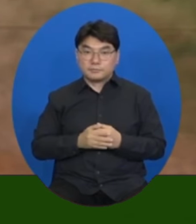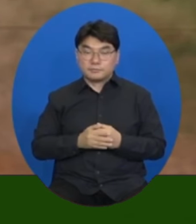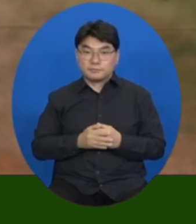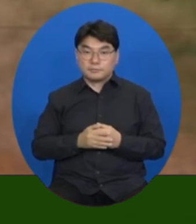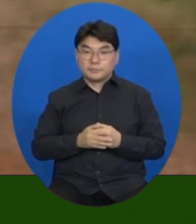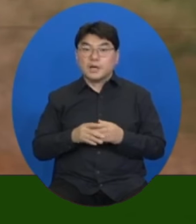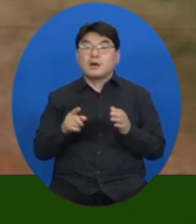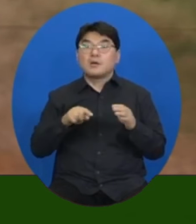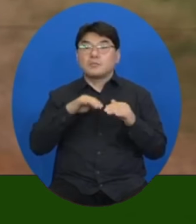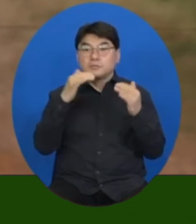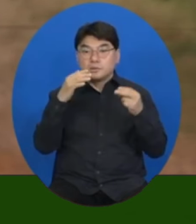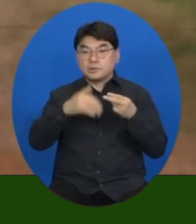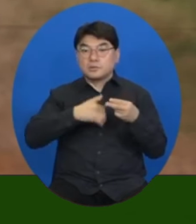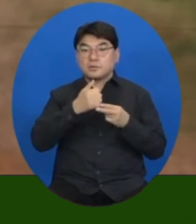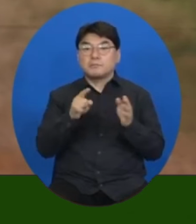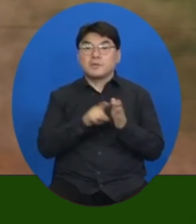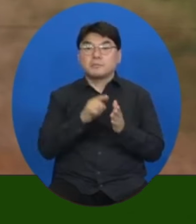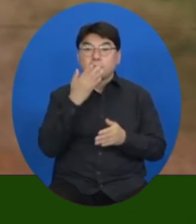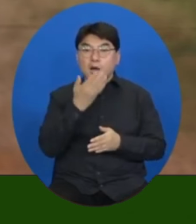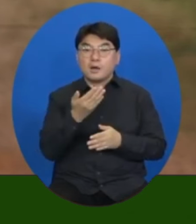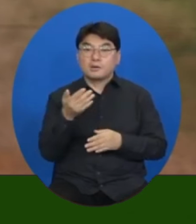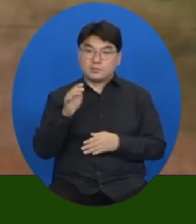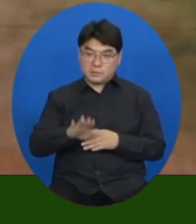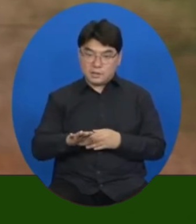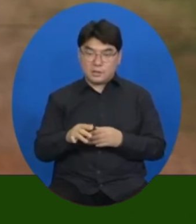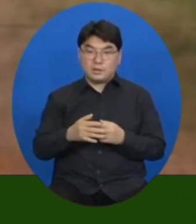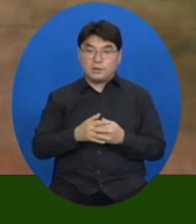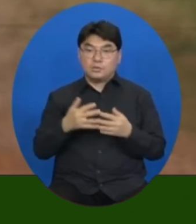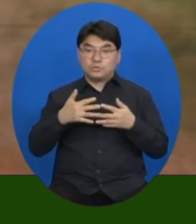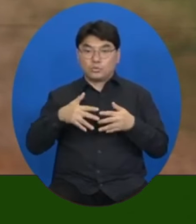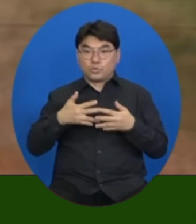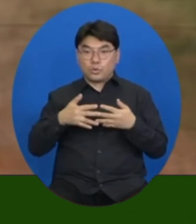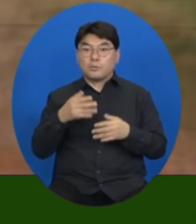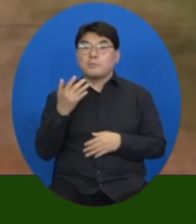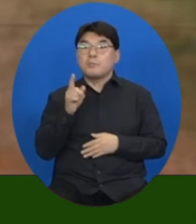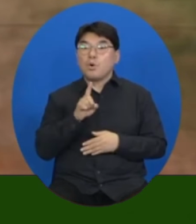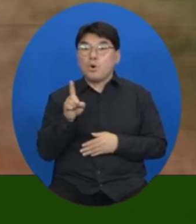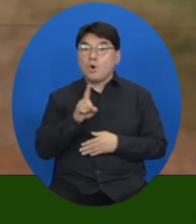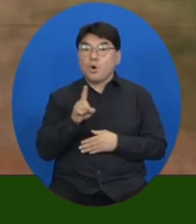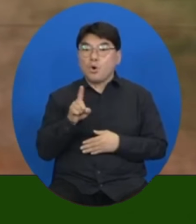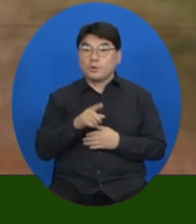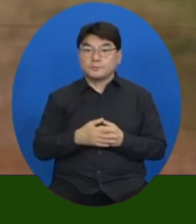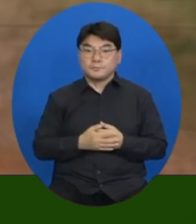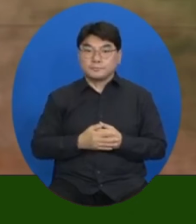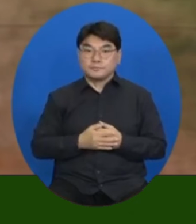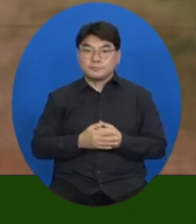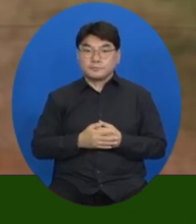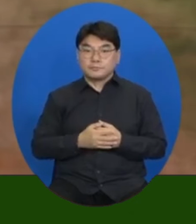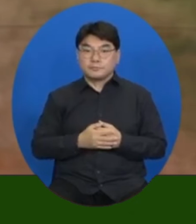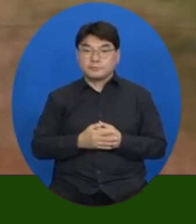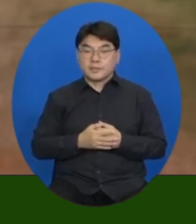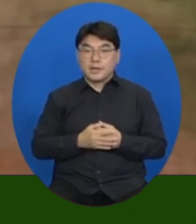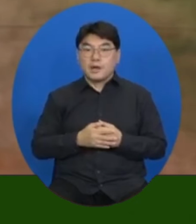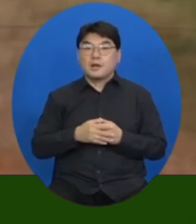있어요 너희들이 신을 선택해라 그러나 너희들이 선택한 신을 믿을 수 있지만 조건이 있다